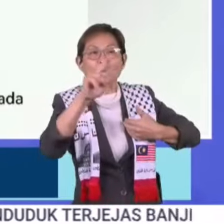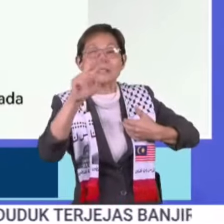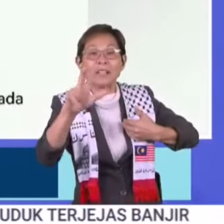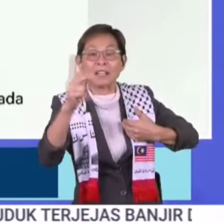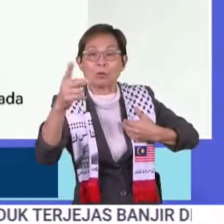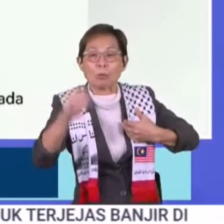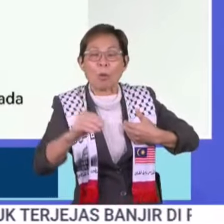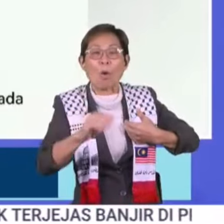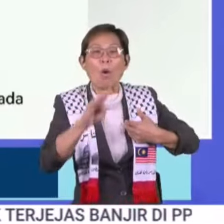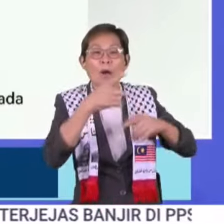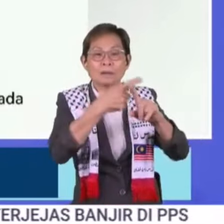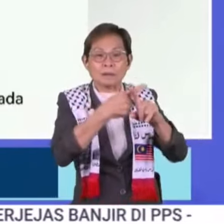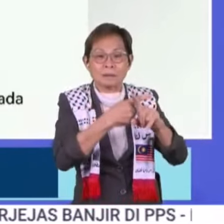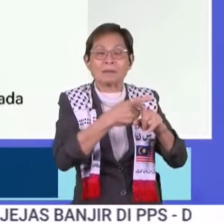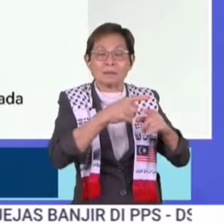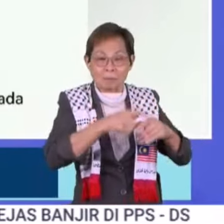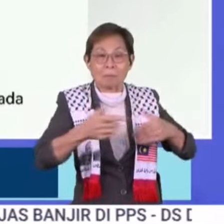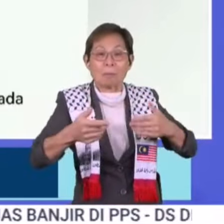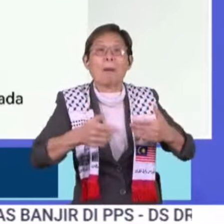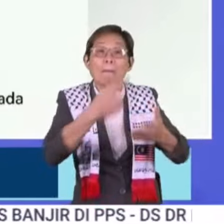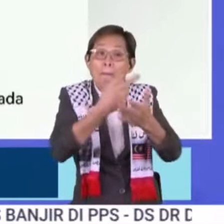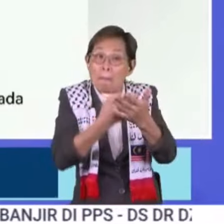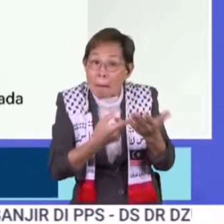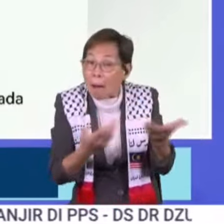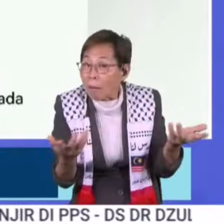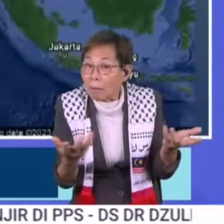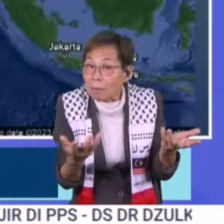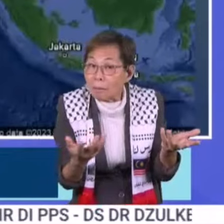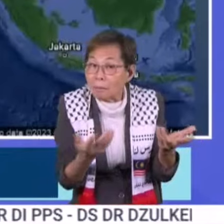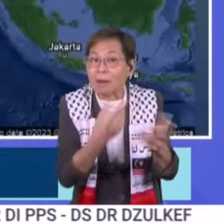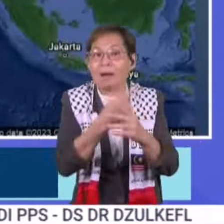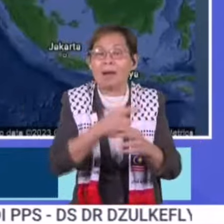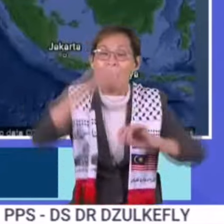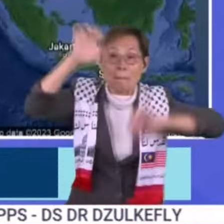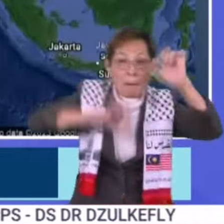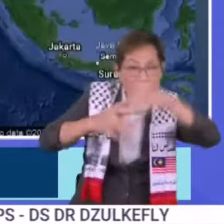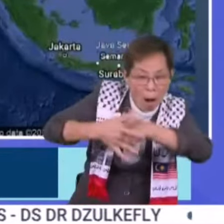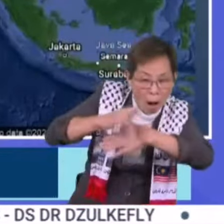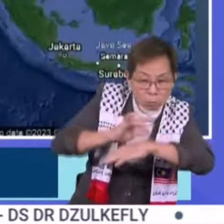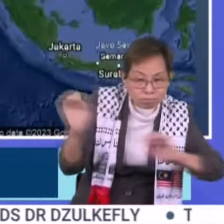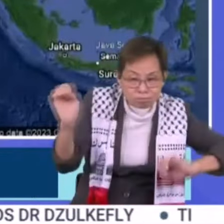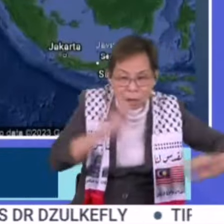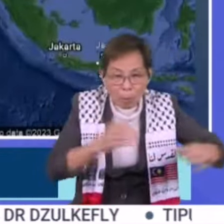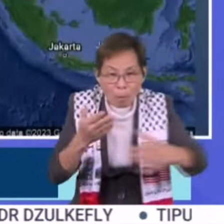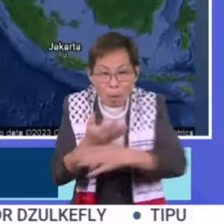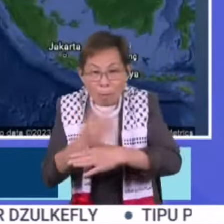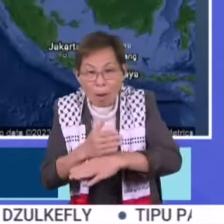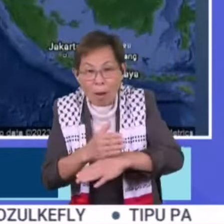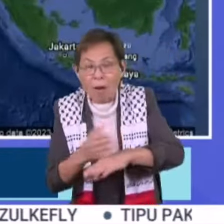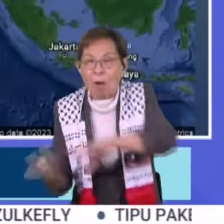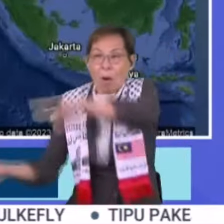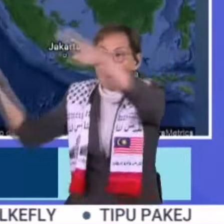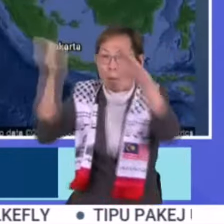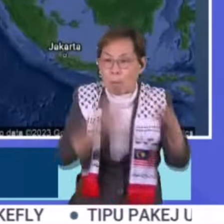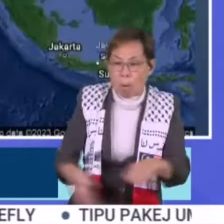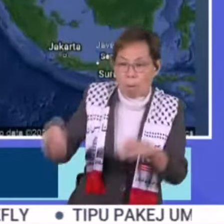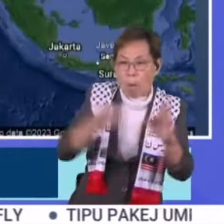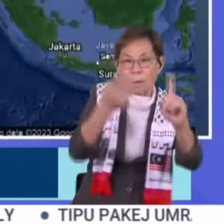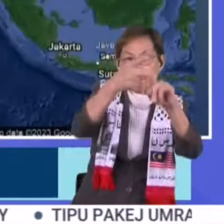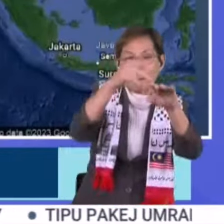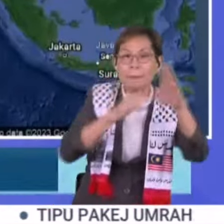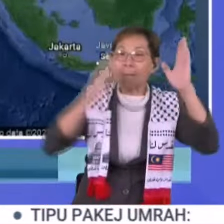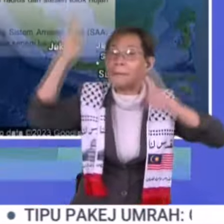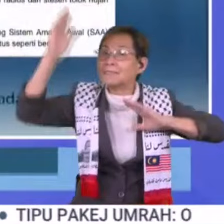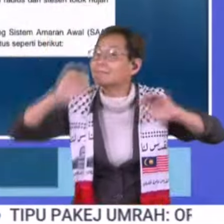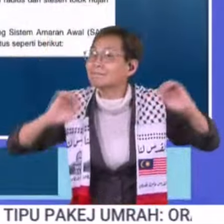km barat dari Sibiule. Bagaimanapun, berdasarkan penilaian awal, tiada ancaman tsunami kepada Malaysia.